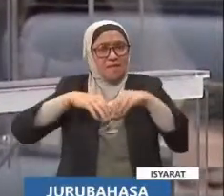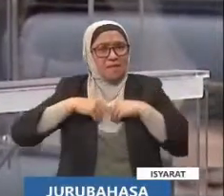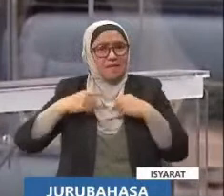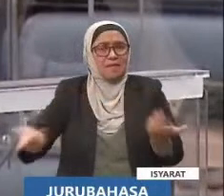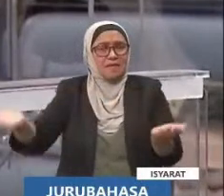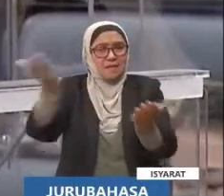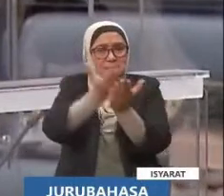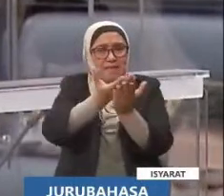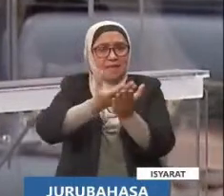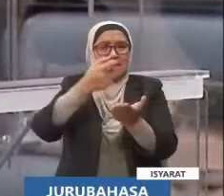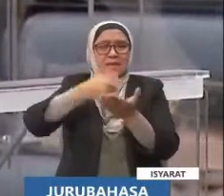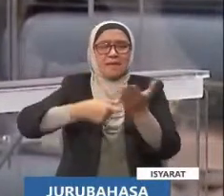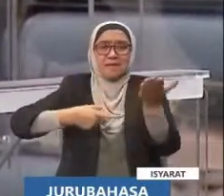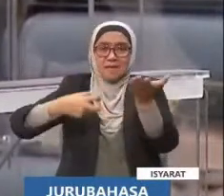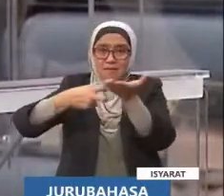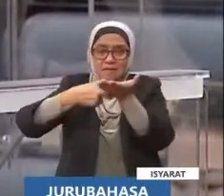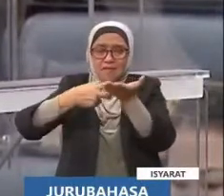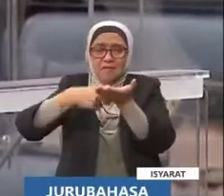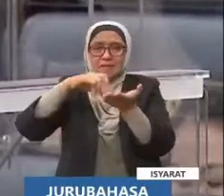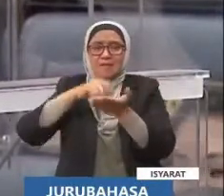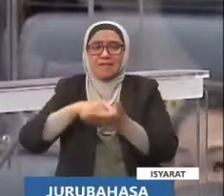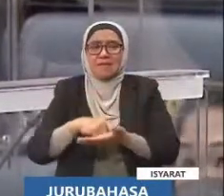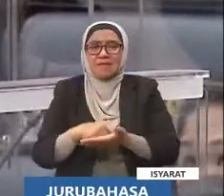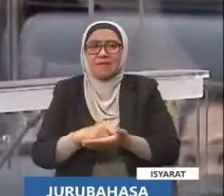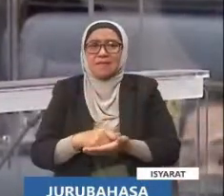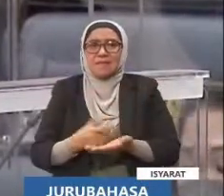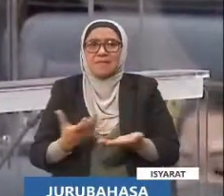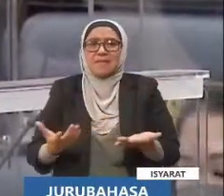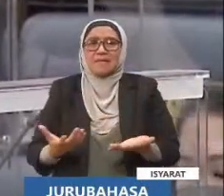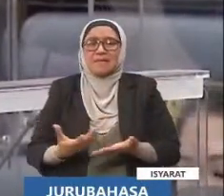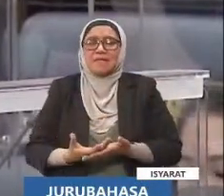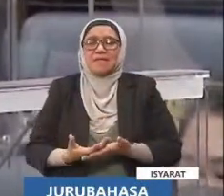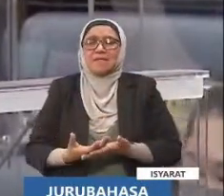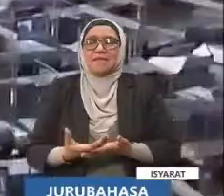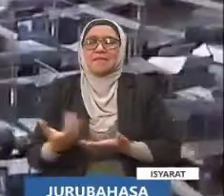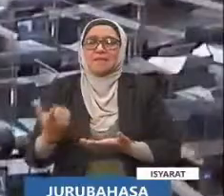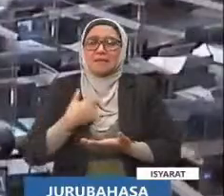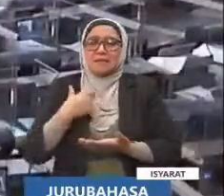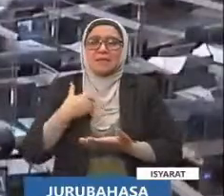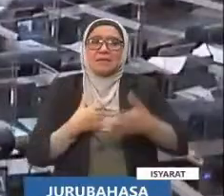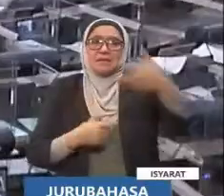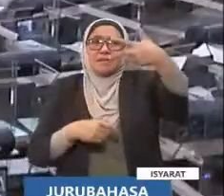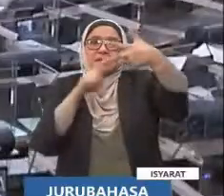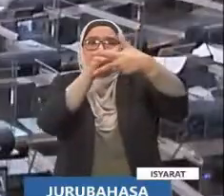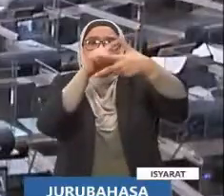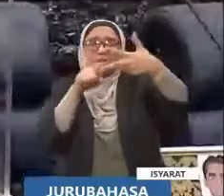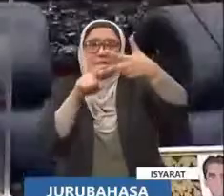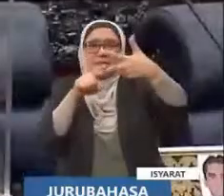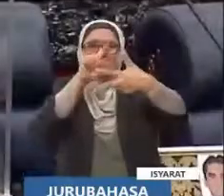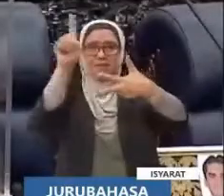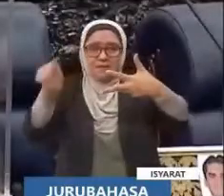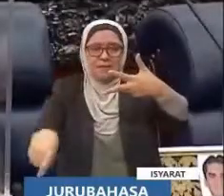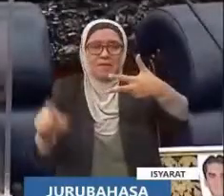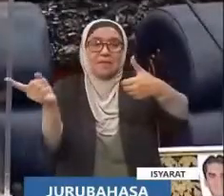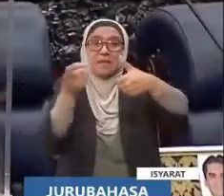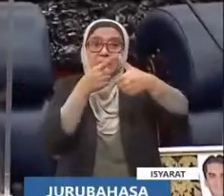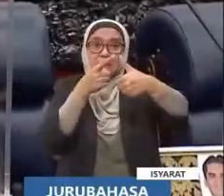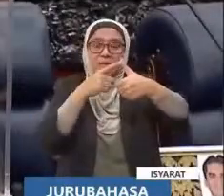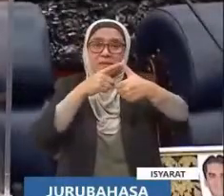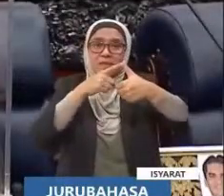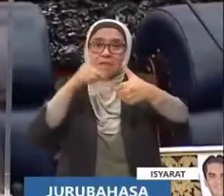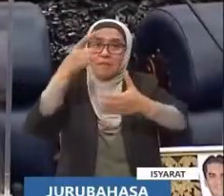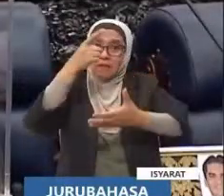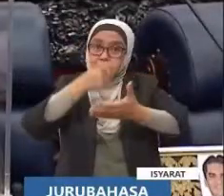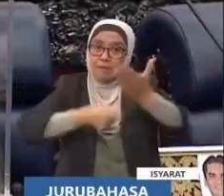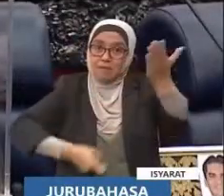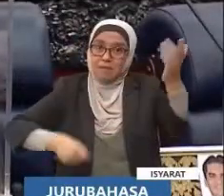muncul juga sih ada tiga soalan dalam salat tobat sama tentang harga tinggi Bagaimana